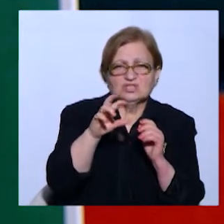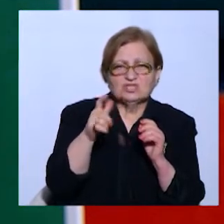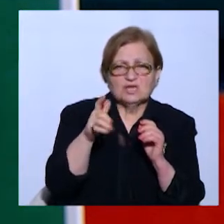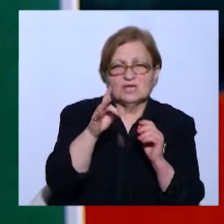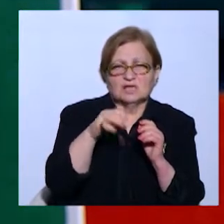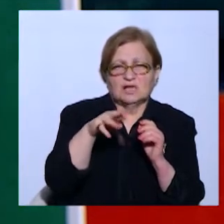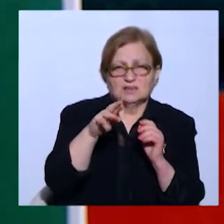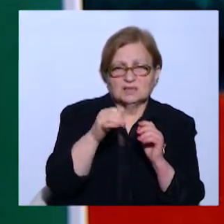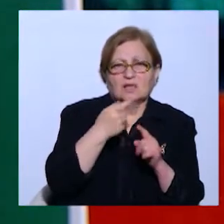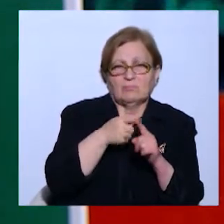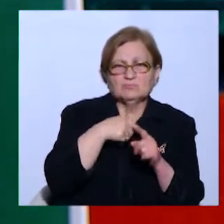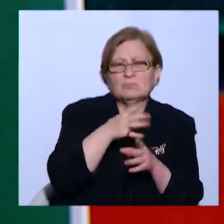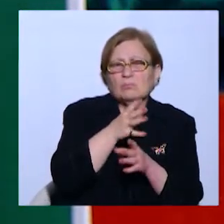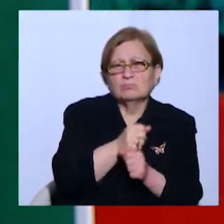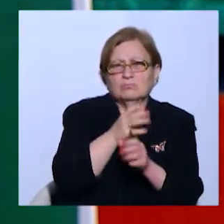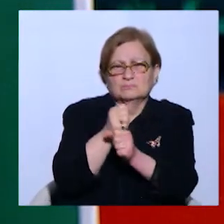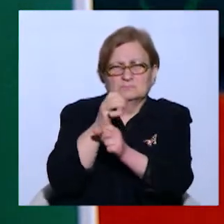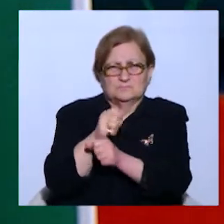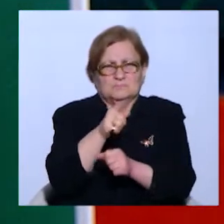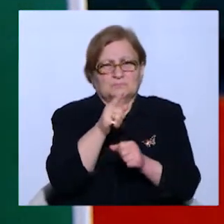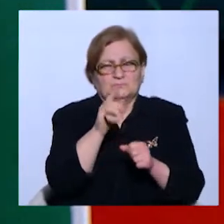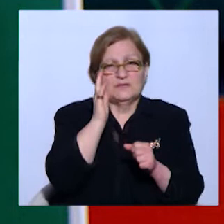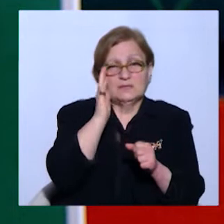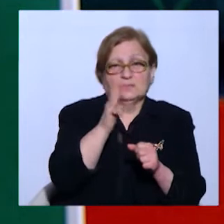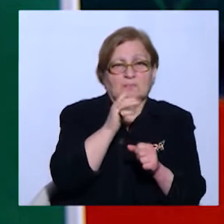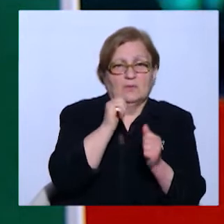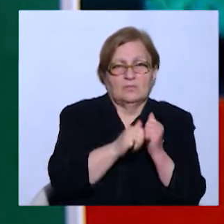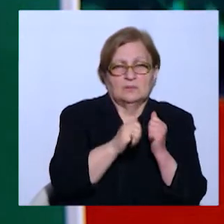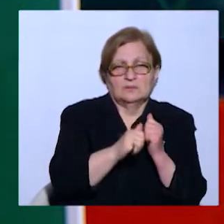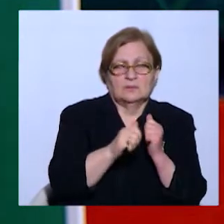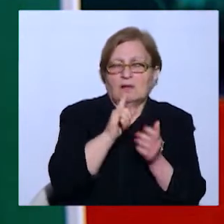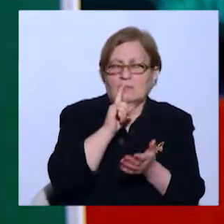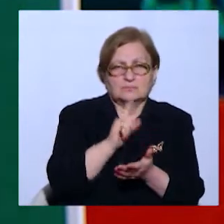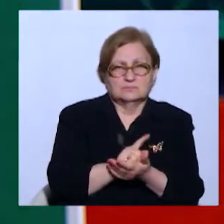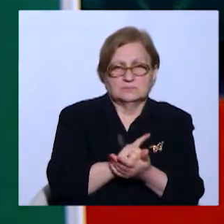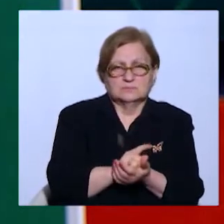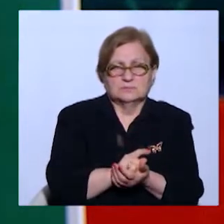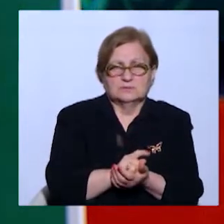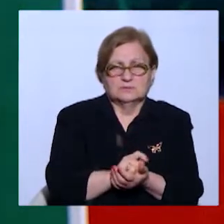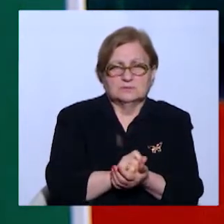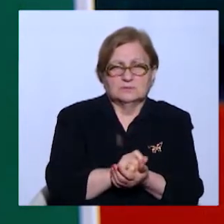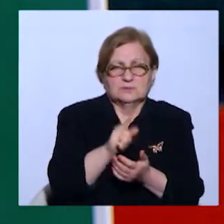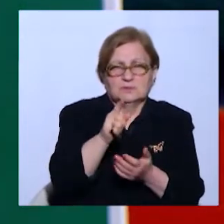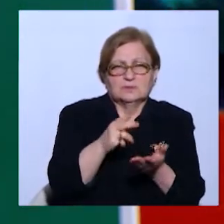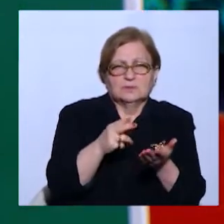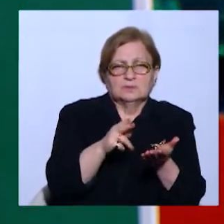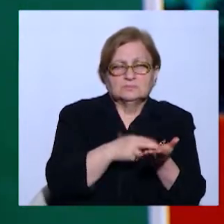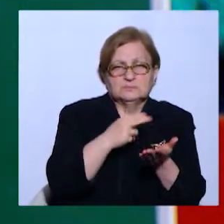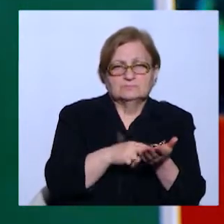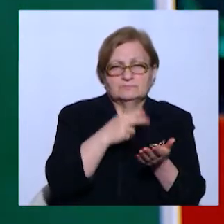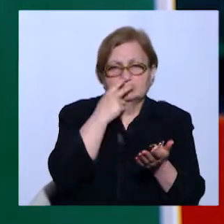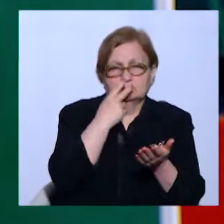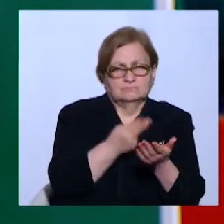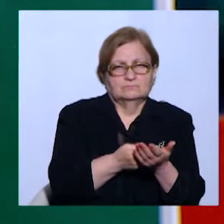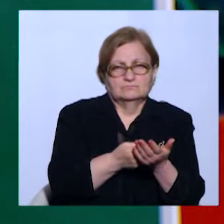მიზნით არ წერ ვცლად. საერთო უმცირესი ჯერადი აუცილებლად. ქვენ სახელმძღვანელოებში, ყველა